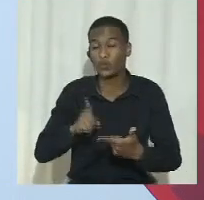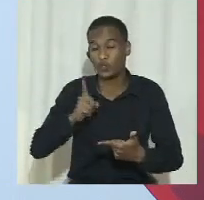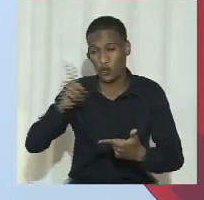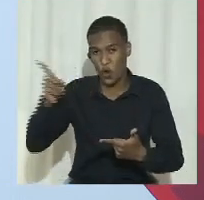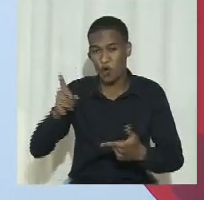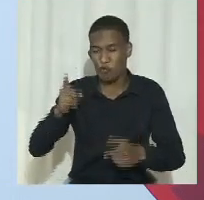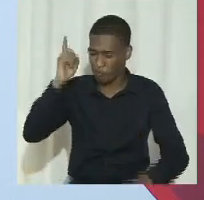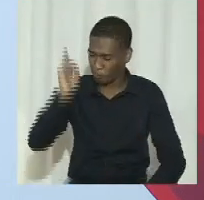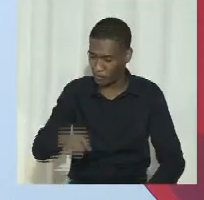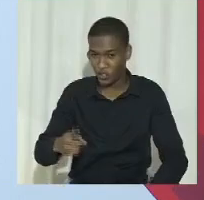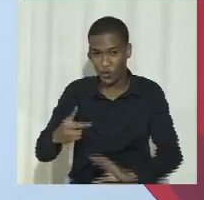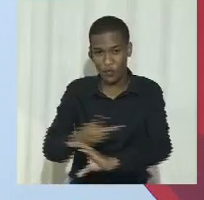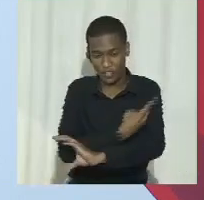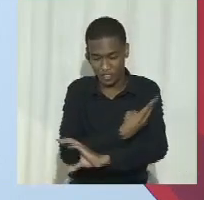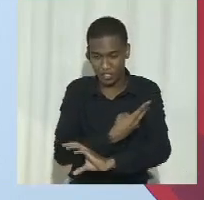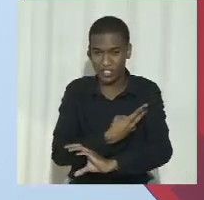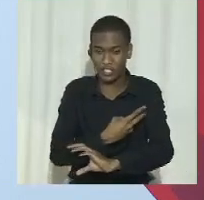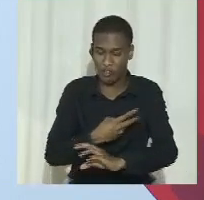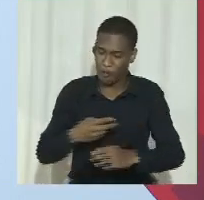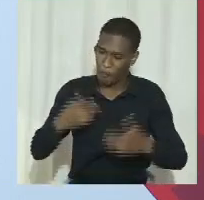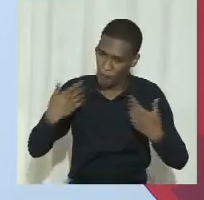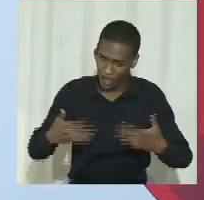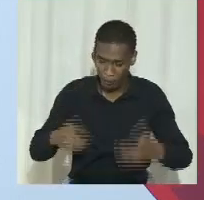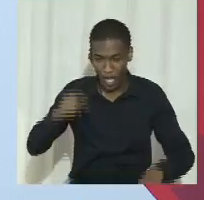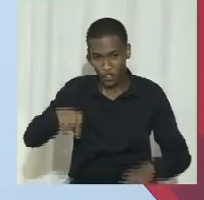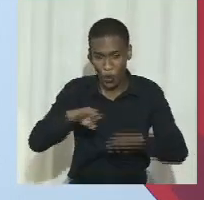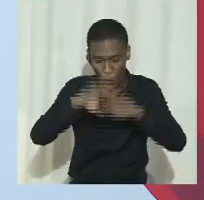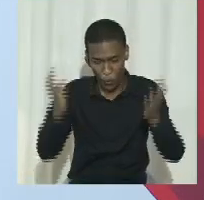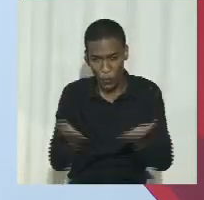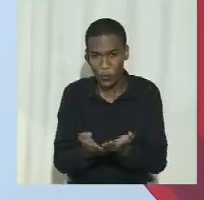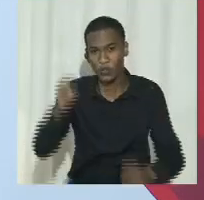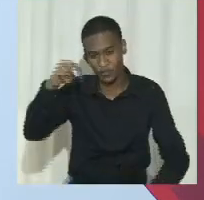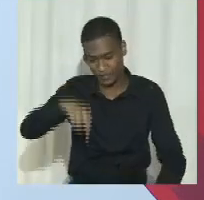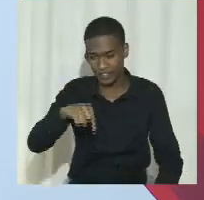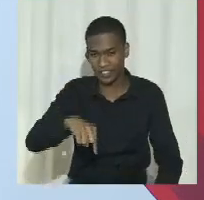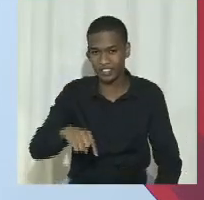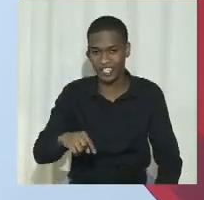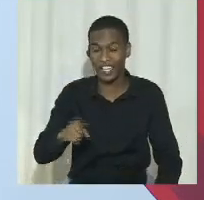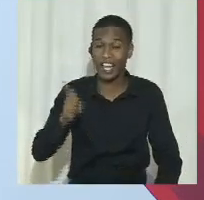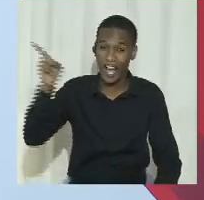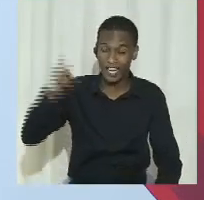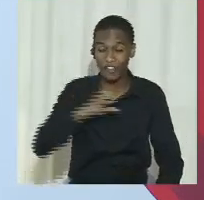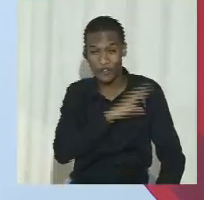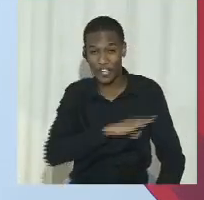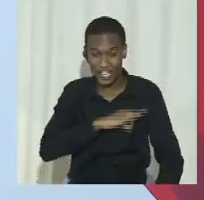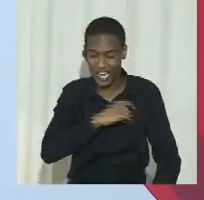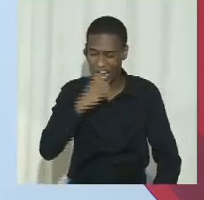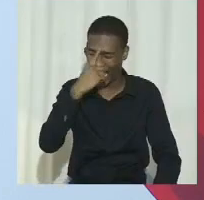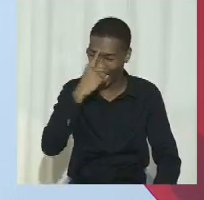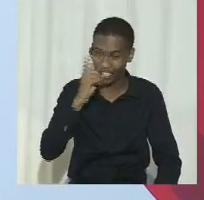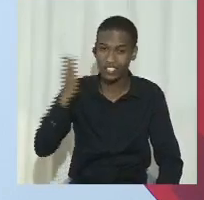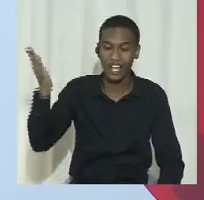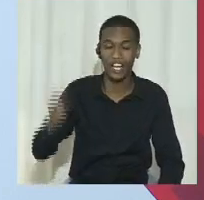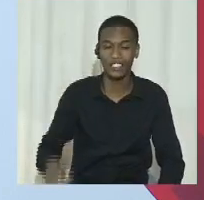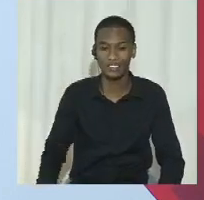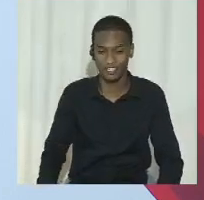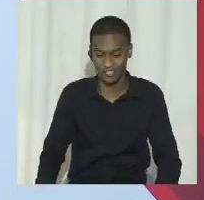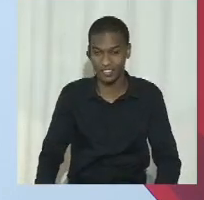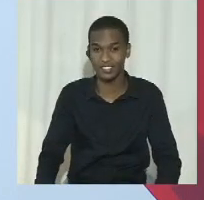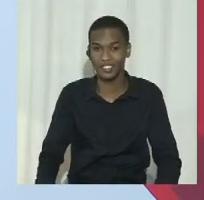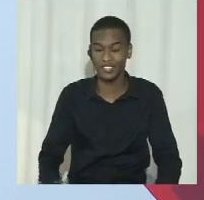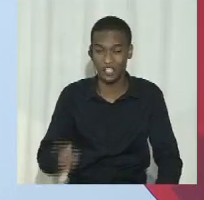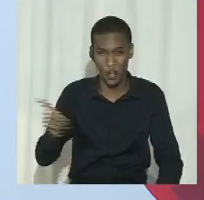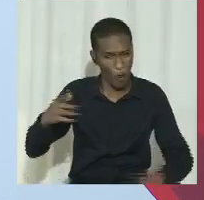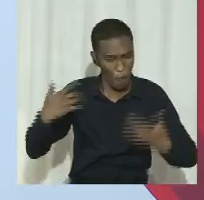indrindra maneran-tany i Inde. Tao anatin'ny 24 ora mahery ny ray alina sy 3 hetsy ny tranga